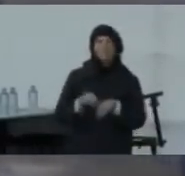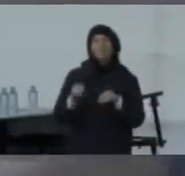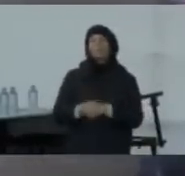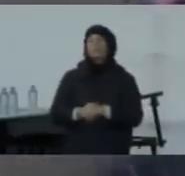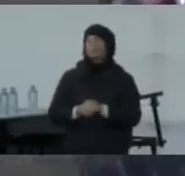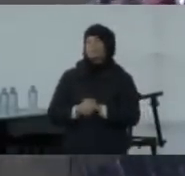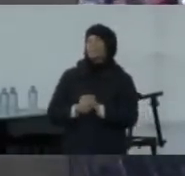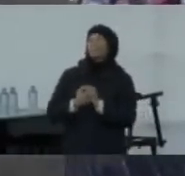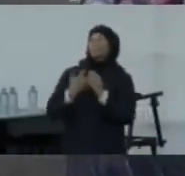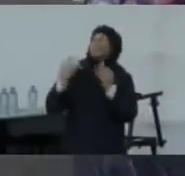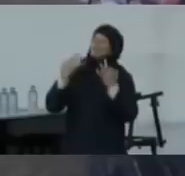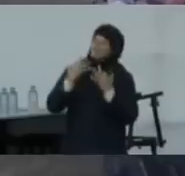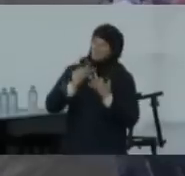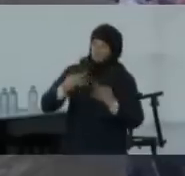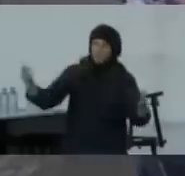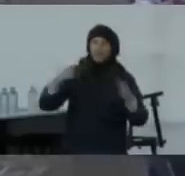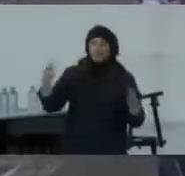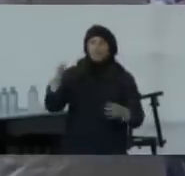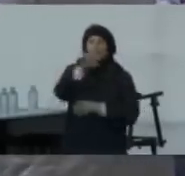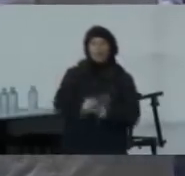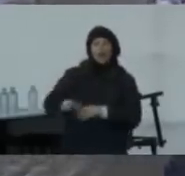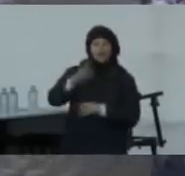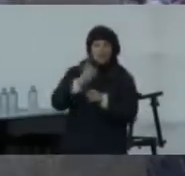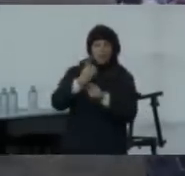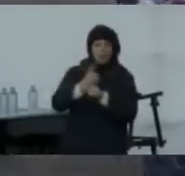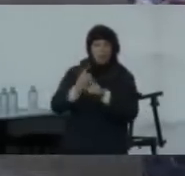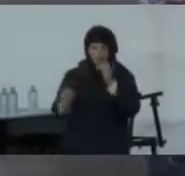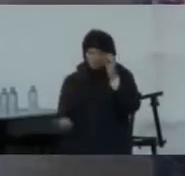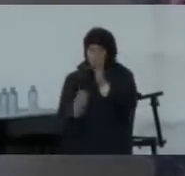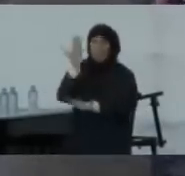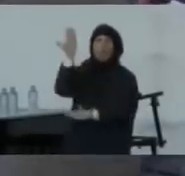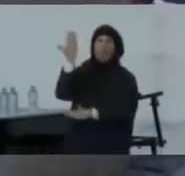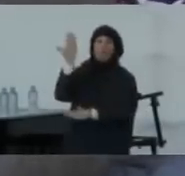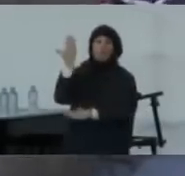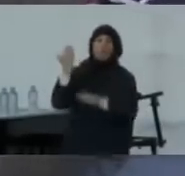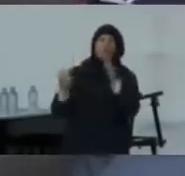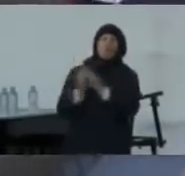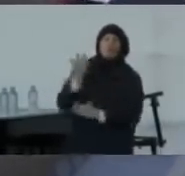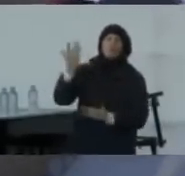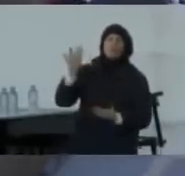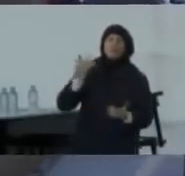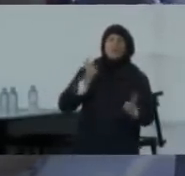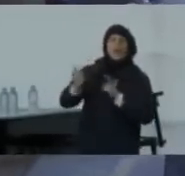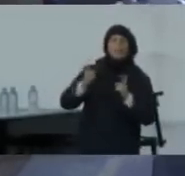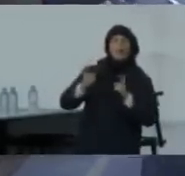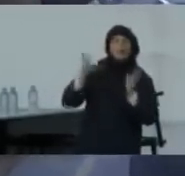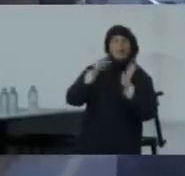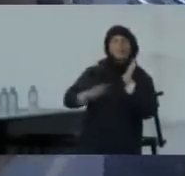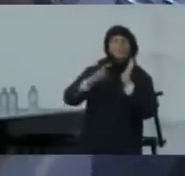Bene, dobbiamo rifarlo questo paese. Rifare il rapporto fiscale. Guardate che